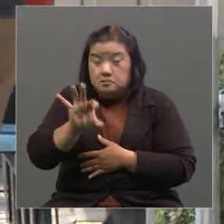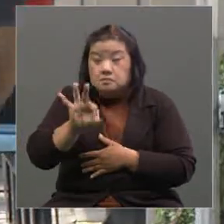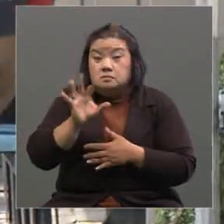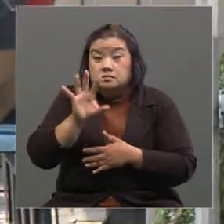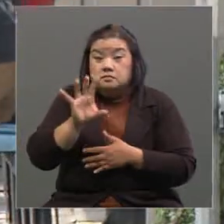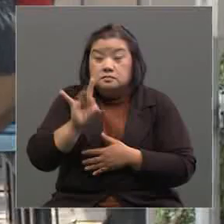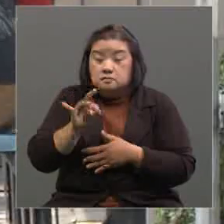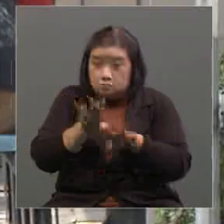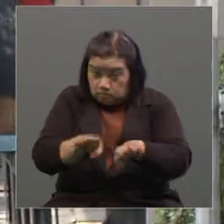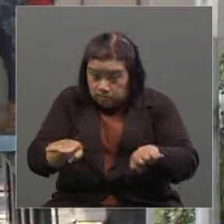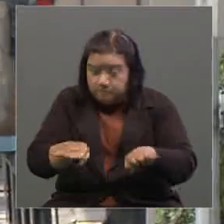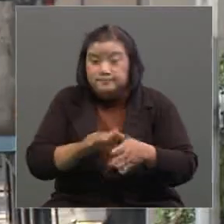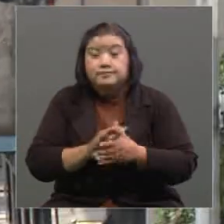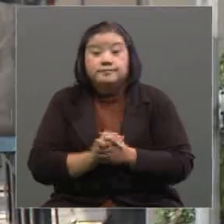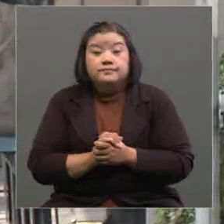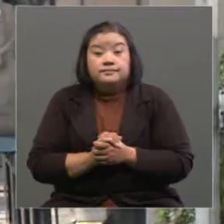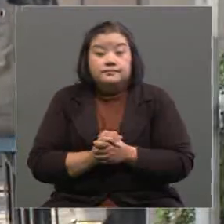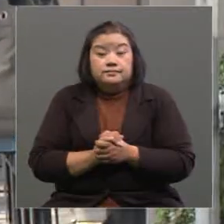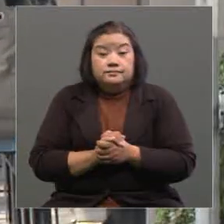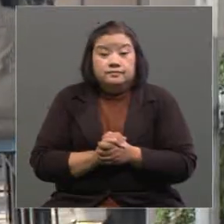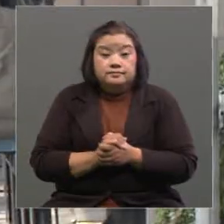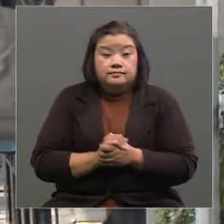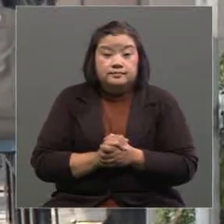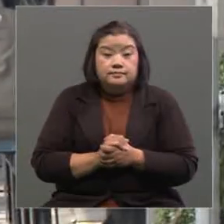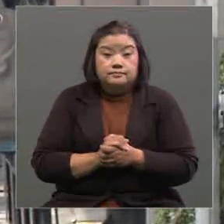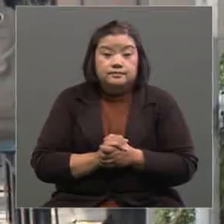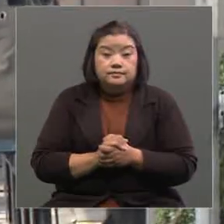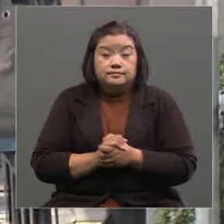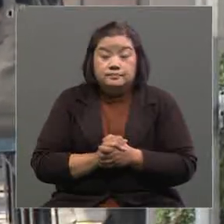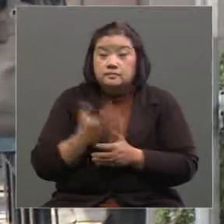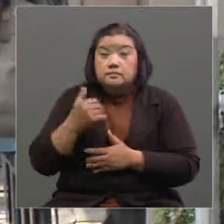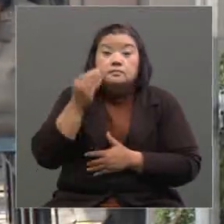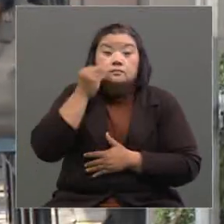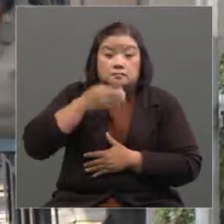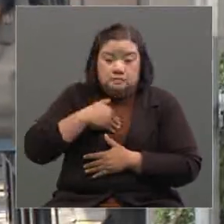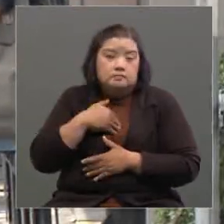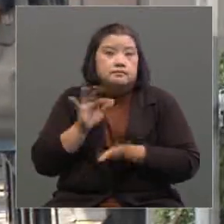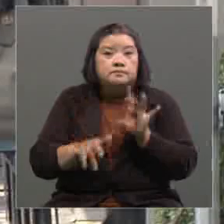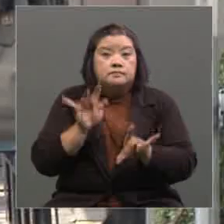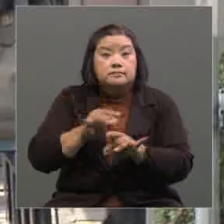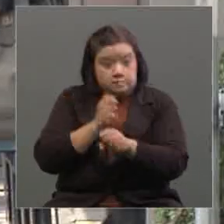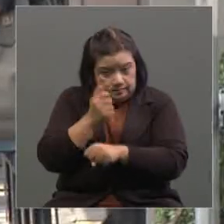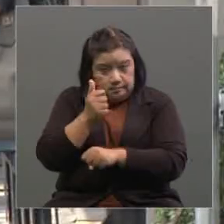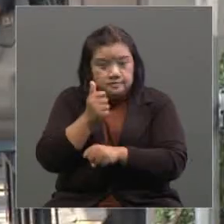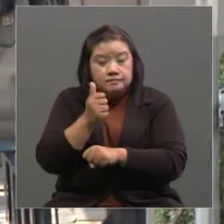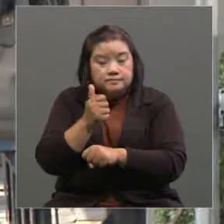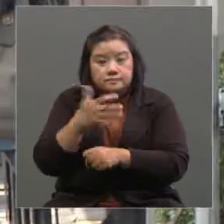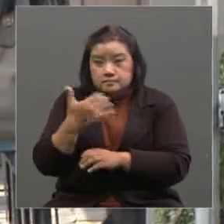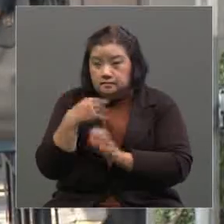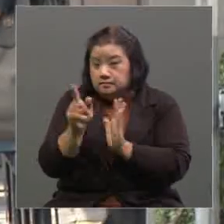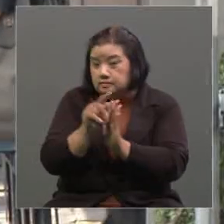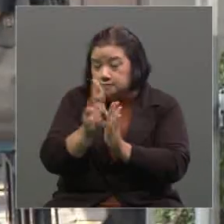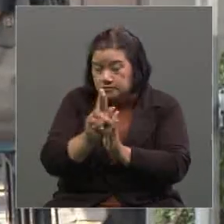2,898 คันครับ เอามาดูอีกหนึ่งมาตรการนะคะที่จะช่วยลดฝุ่นได้ก็คือการทำงานที่บ้านหรือ work from home ค่ะซึ่งก็มีหลัก